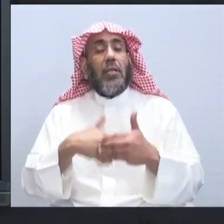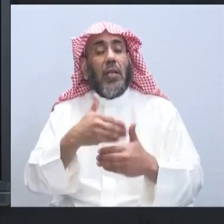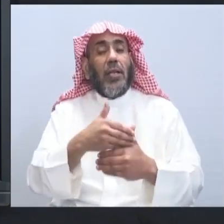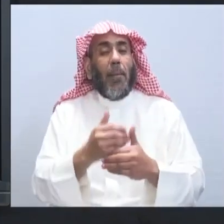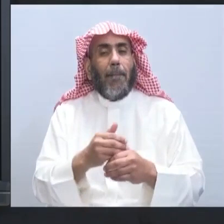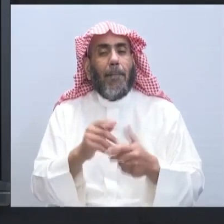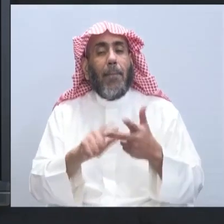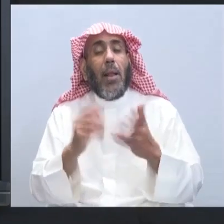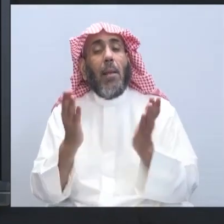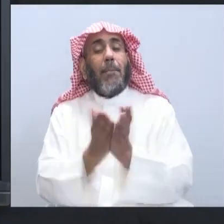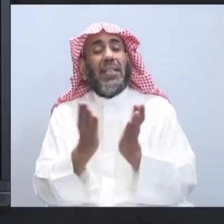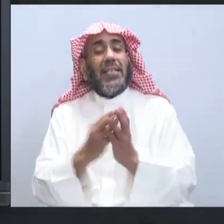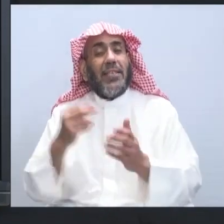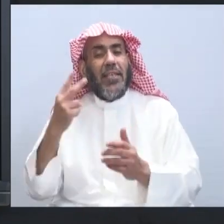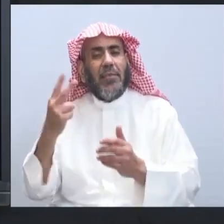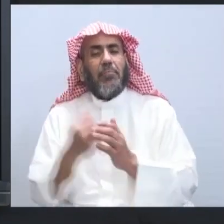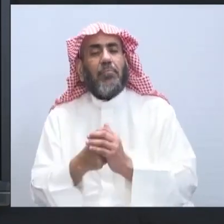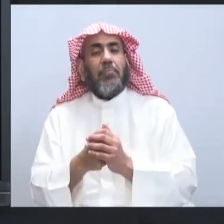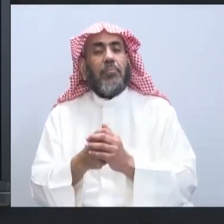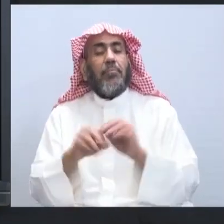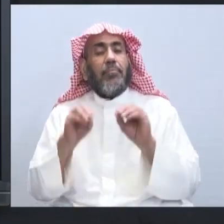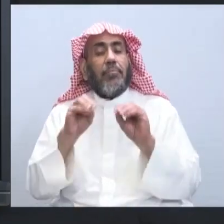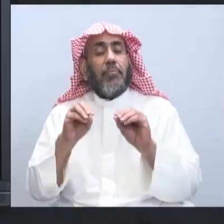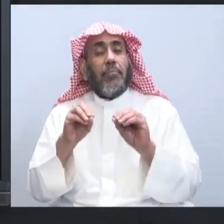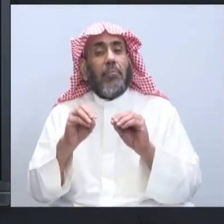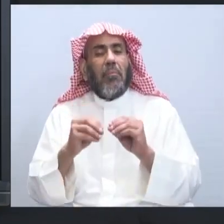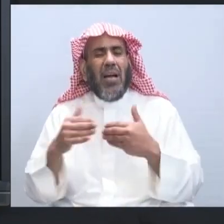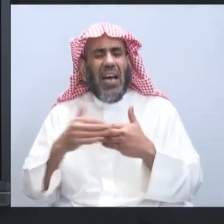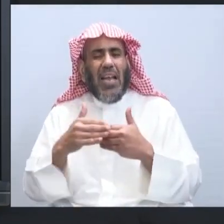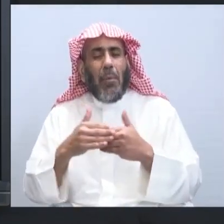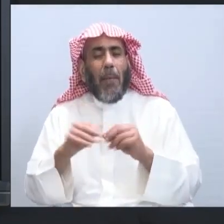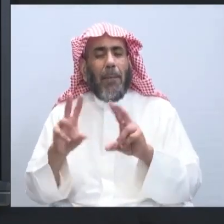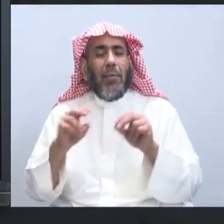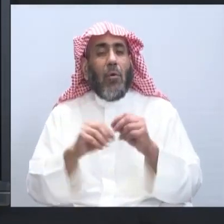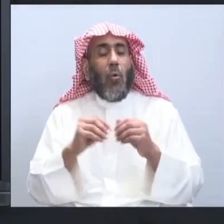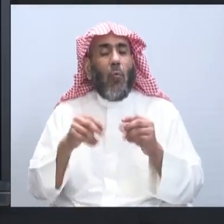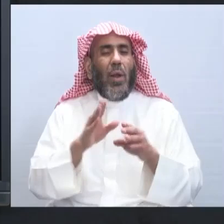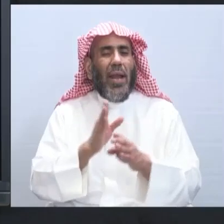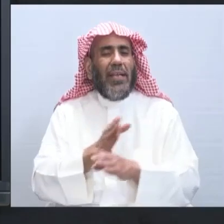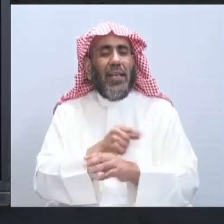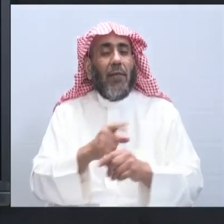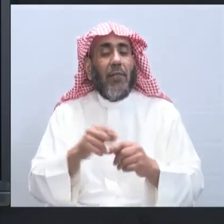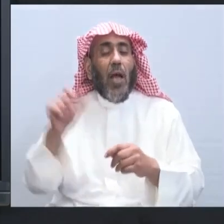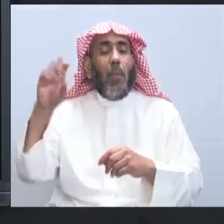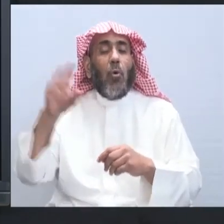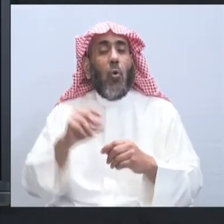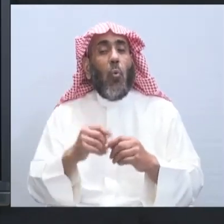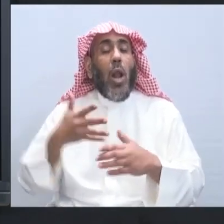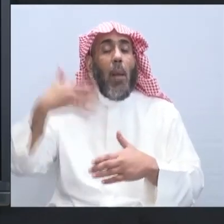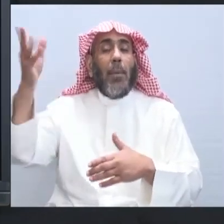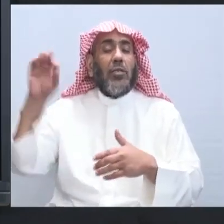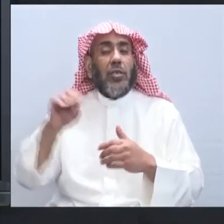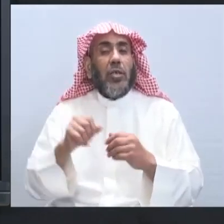الى المدرستين التي يعني كانت قريبه من بعضها البعض ومنهجها في ابلو وكذلك المهجر